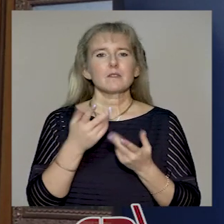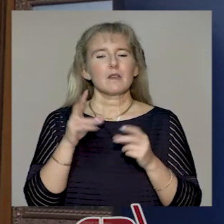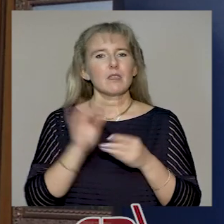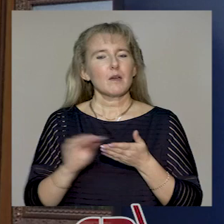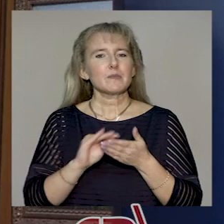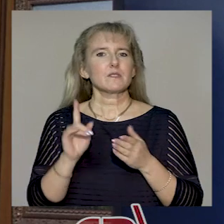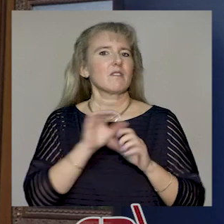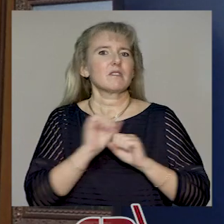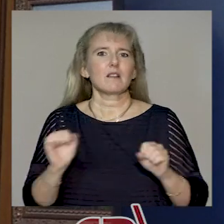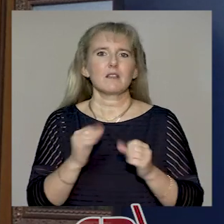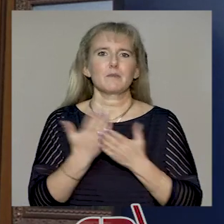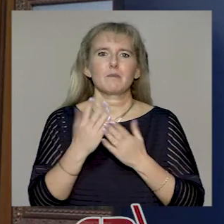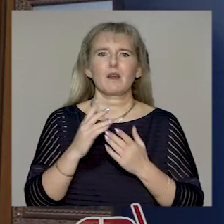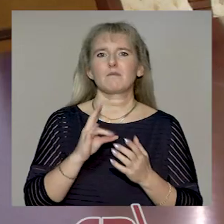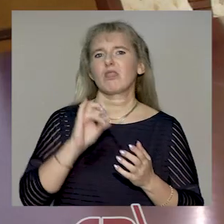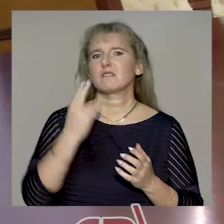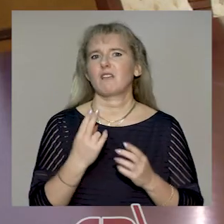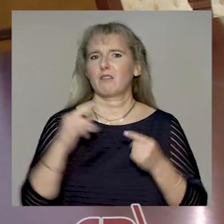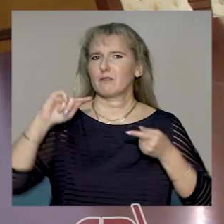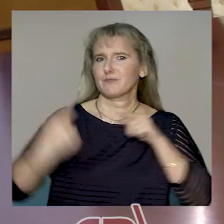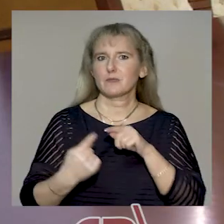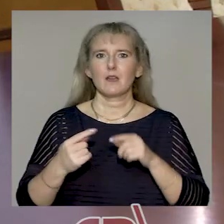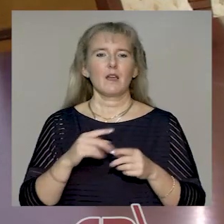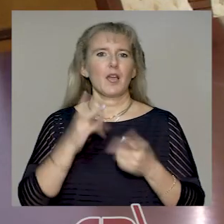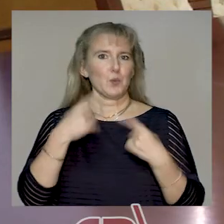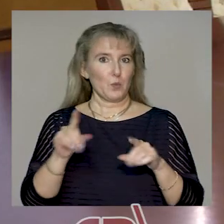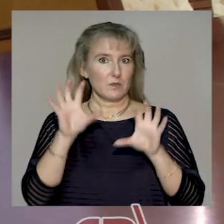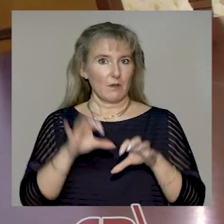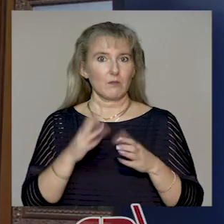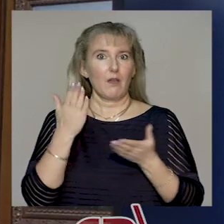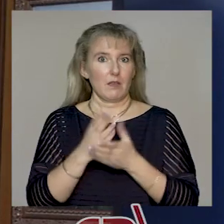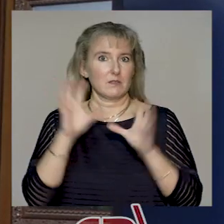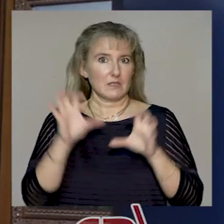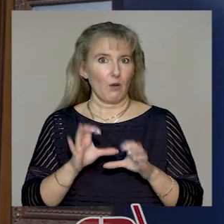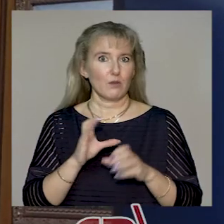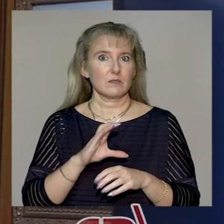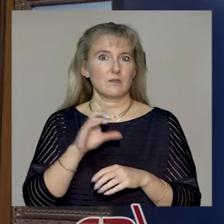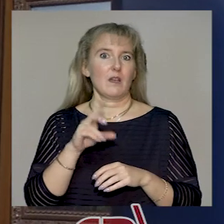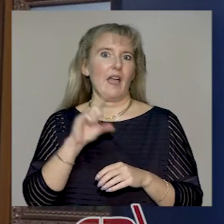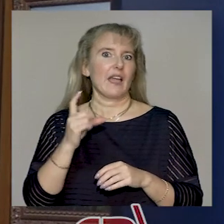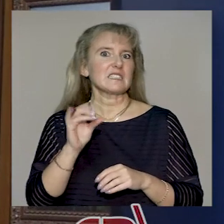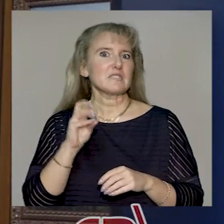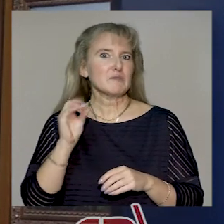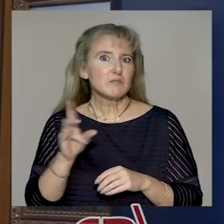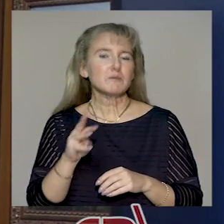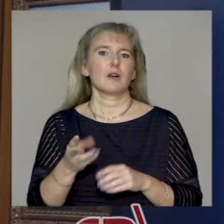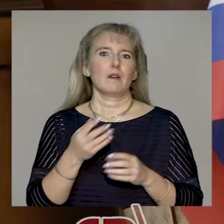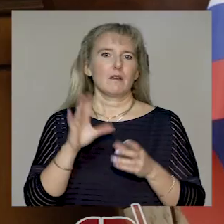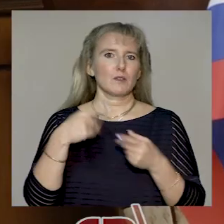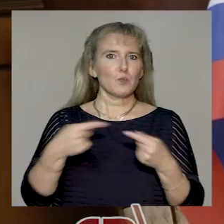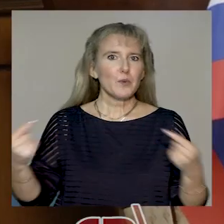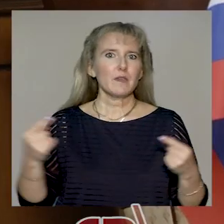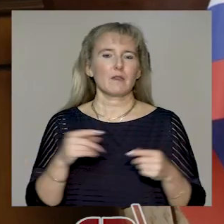Понимаете, значит, там написано, что нельзя там разжигать рознь, но это нельзя и по другим законам. Есть закон о противодействии экстремизму и так